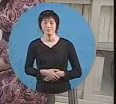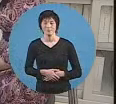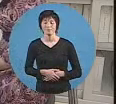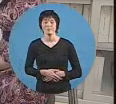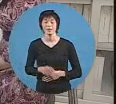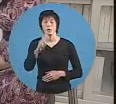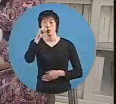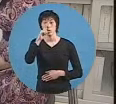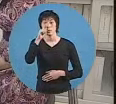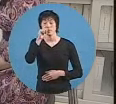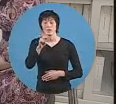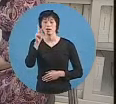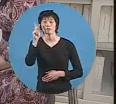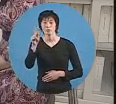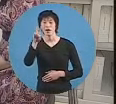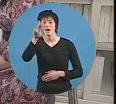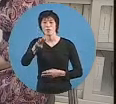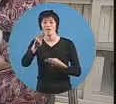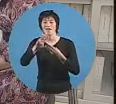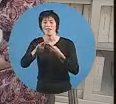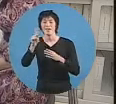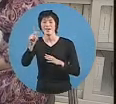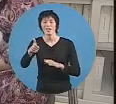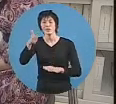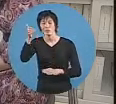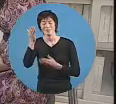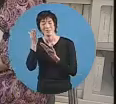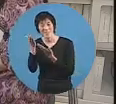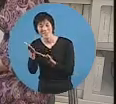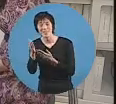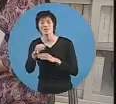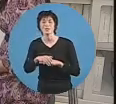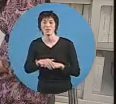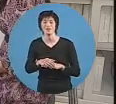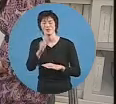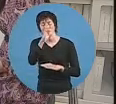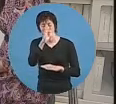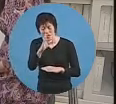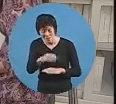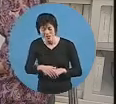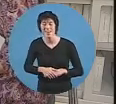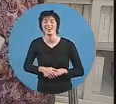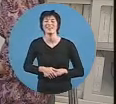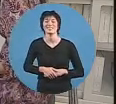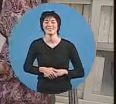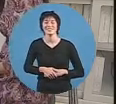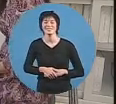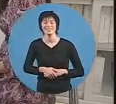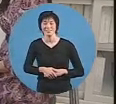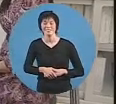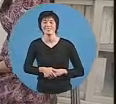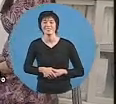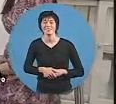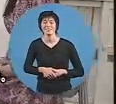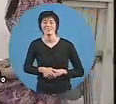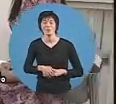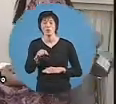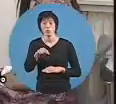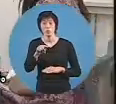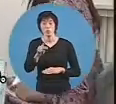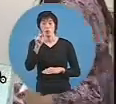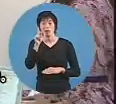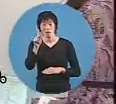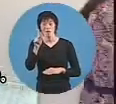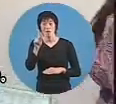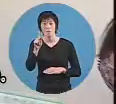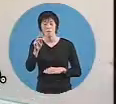それではゴミ政策課の川田課長にお話を伺います。よろしくお願いします。 こちらこそよろしくお願いします。 このゴミ政